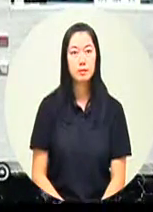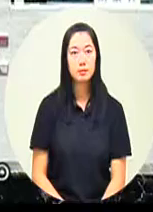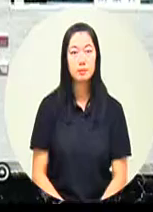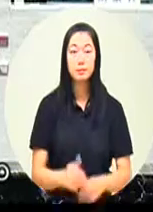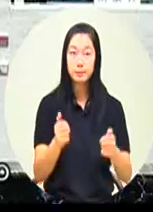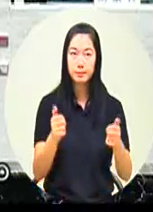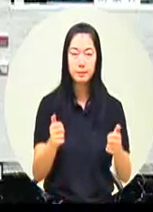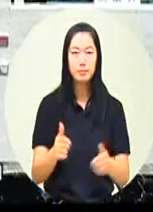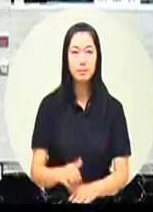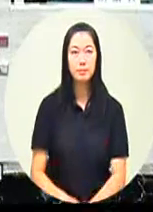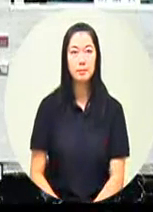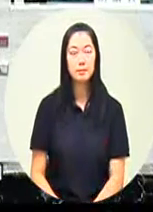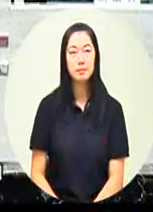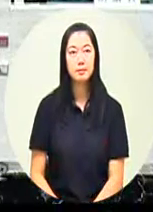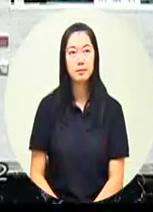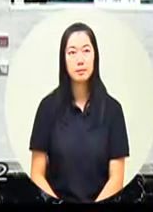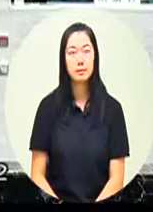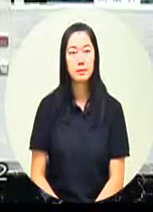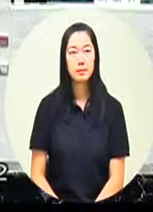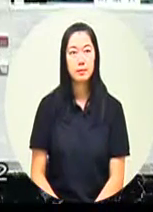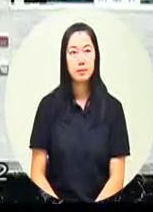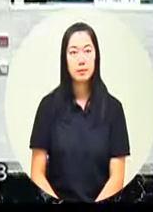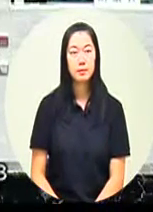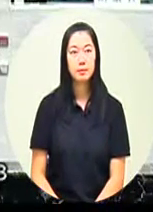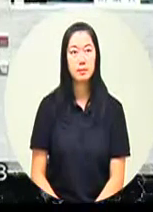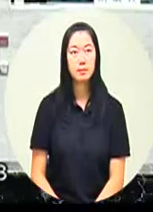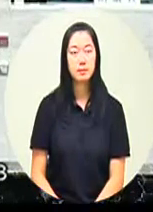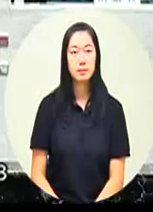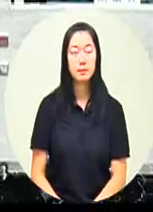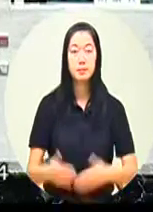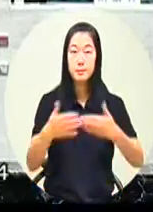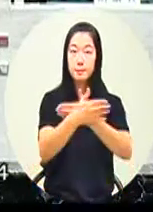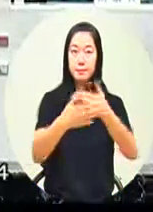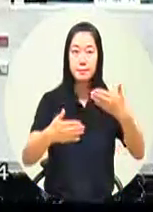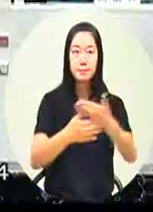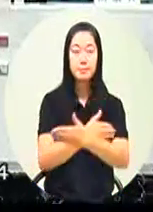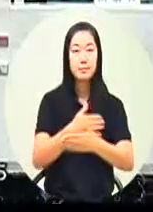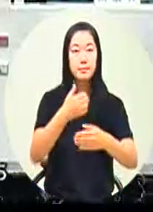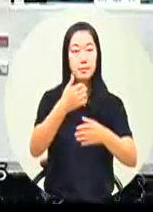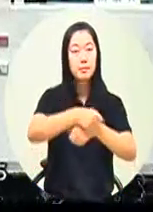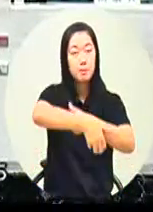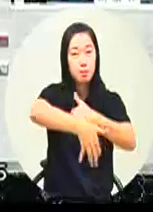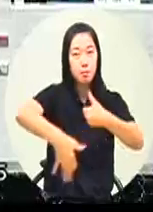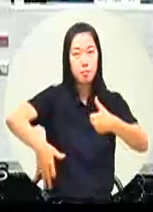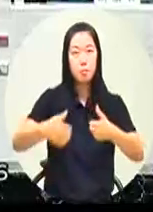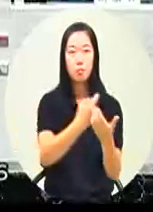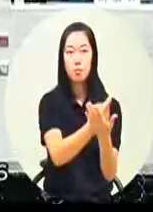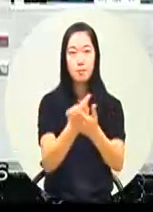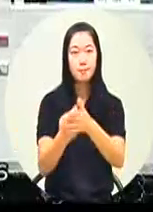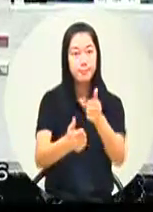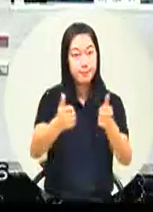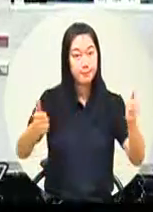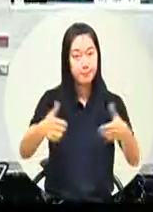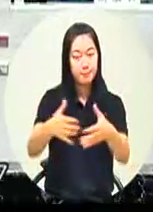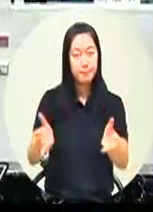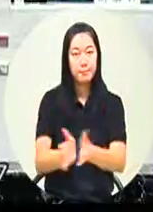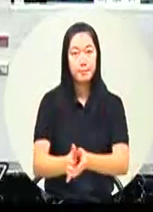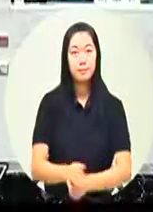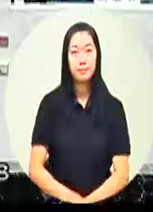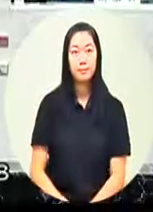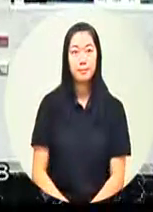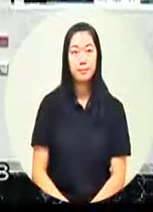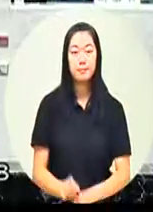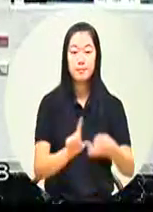谢谢。啊，咱的啊，交通部门的咱的所有的局处长吼团队，啊，咱的主